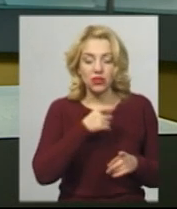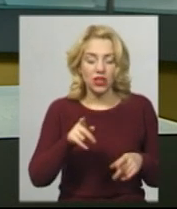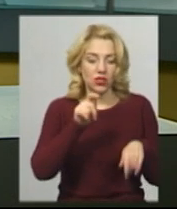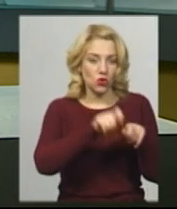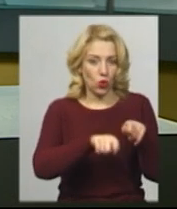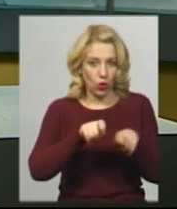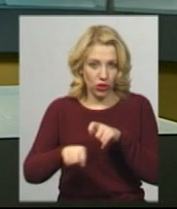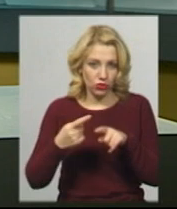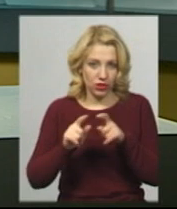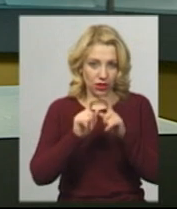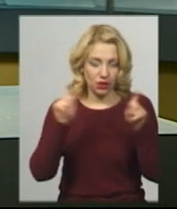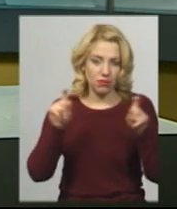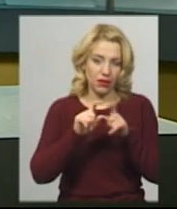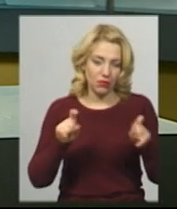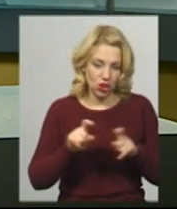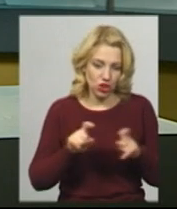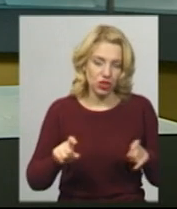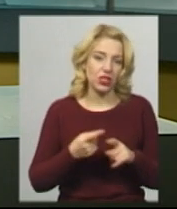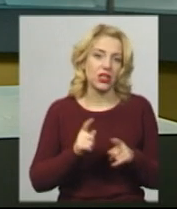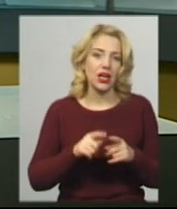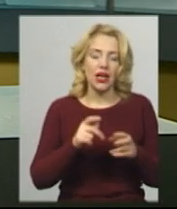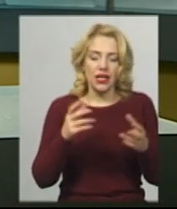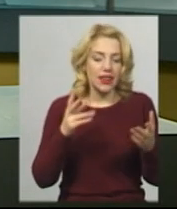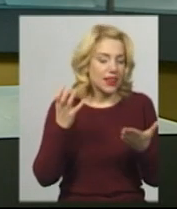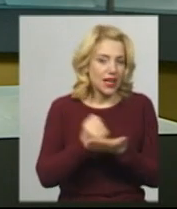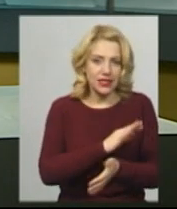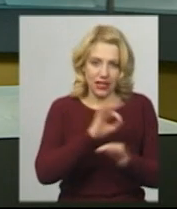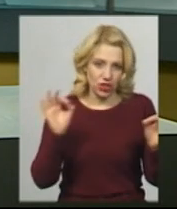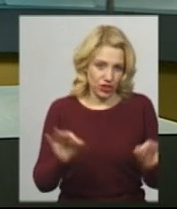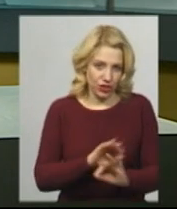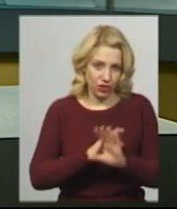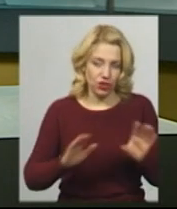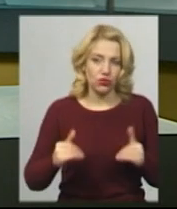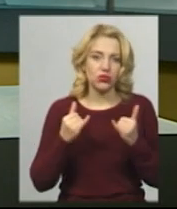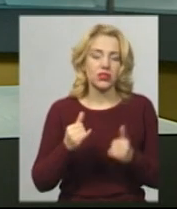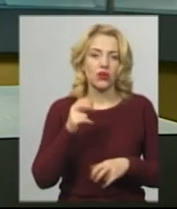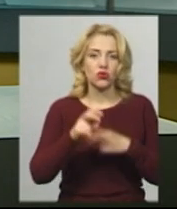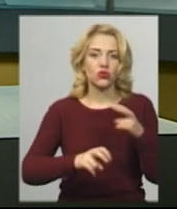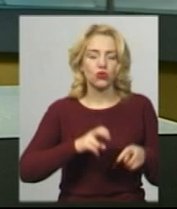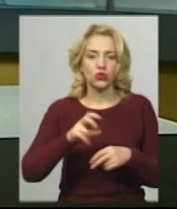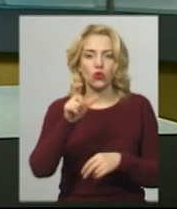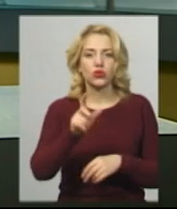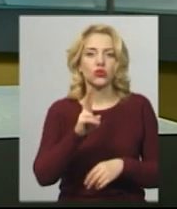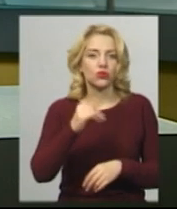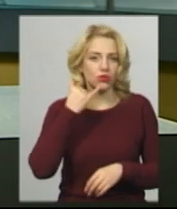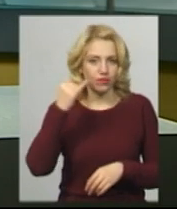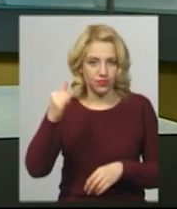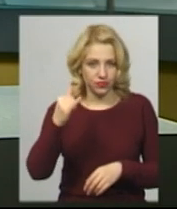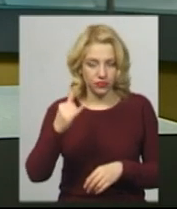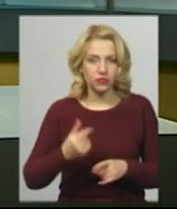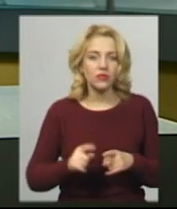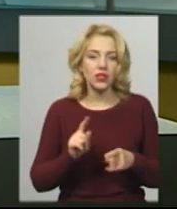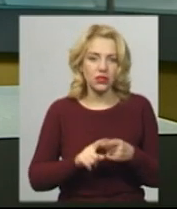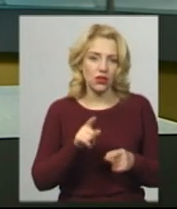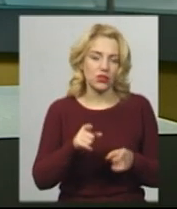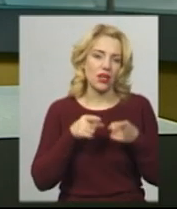жодних вибухонебезпечних предметів спеціальні служби не знайшли. Зараз правоохоронці розшукують осіб, які повідомили про замінування. Їм